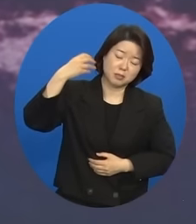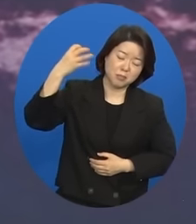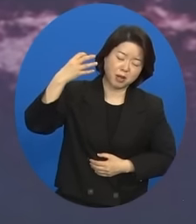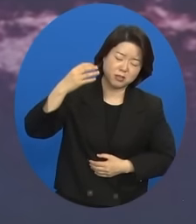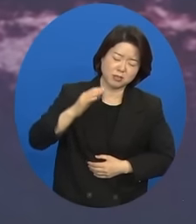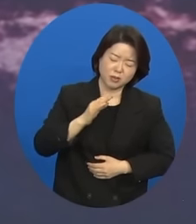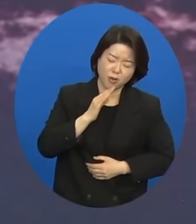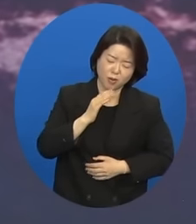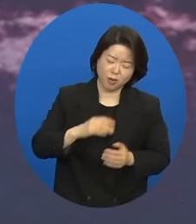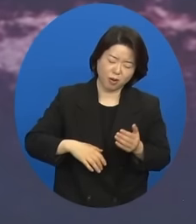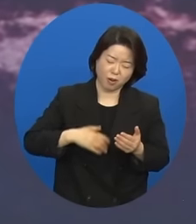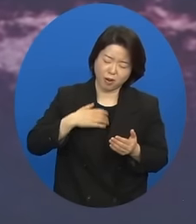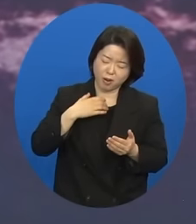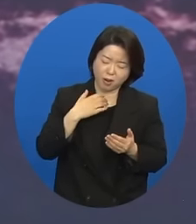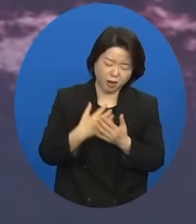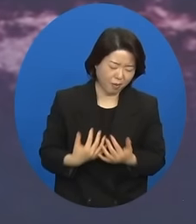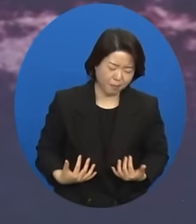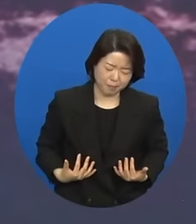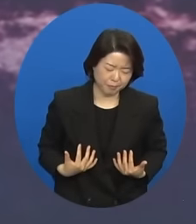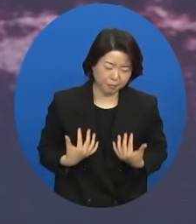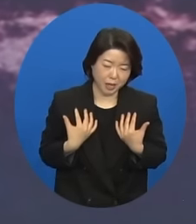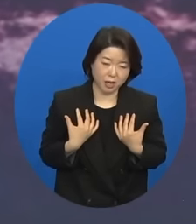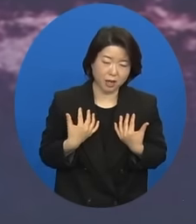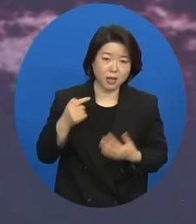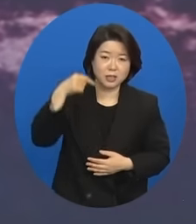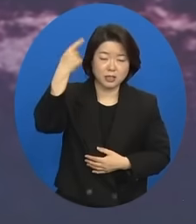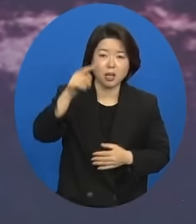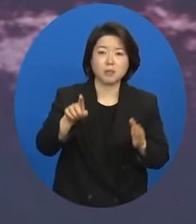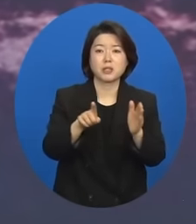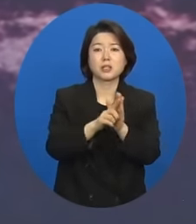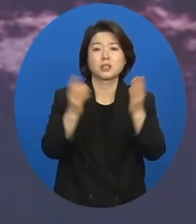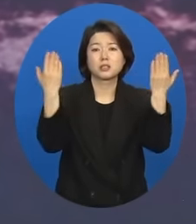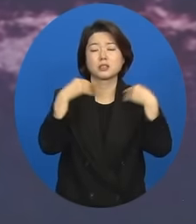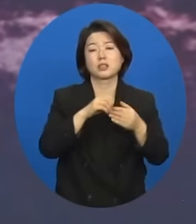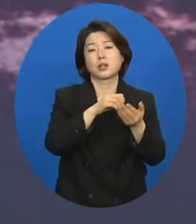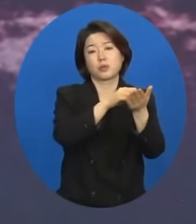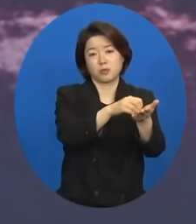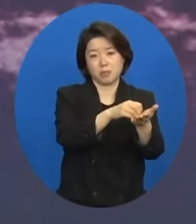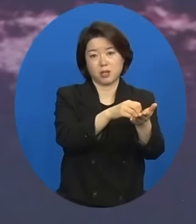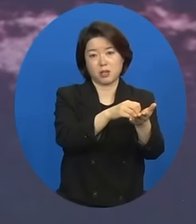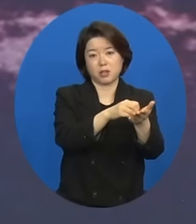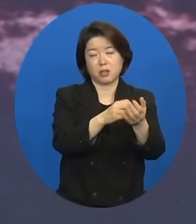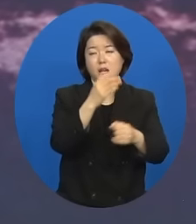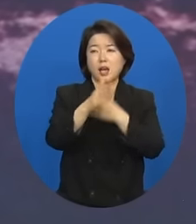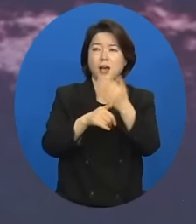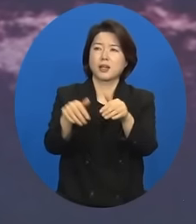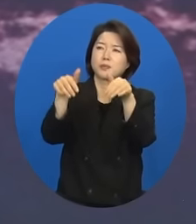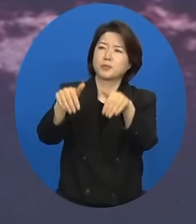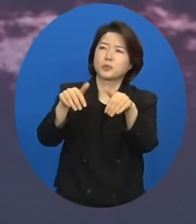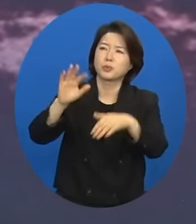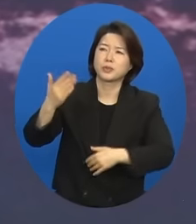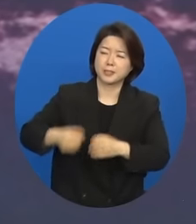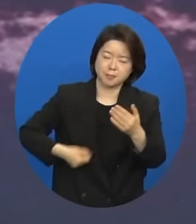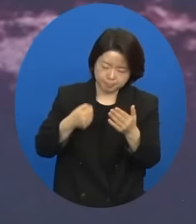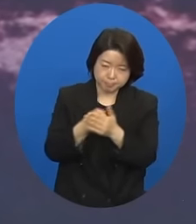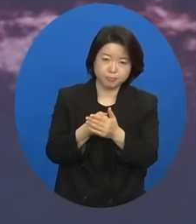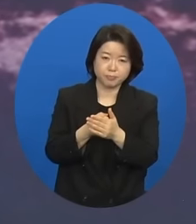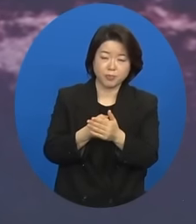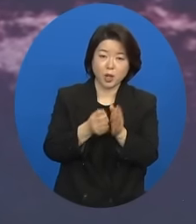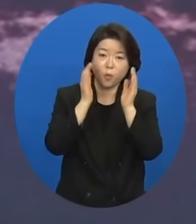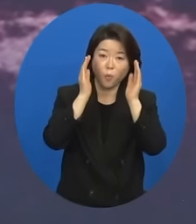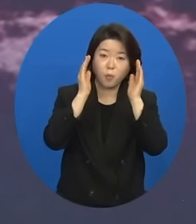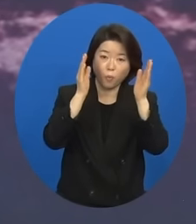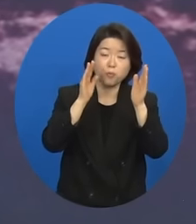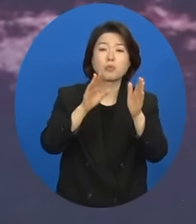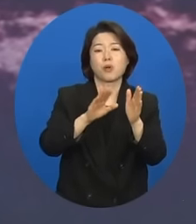너무 감격이 돼서 다음에 신학교에 돌아갑니다 하나님의 종이 되기로 하고 그렇게 공부를 하는데